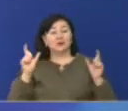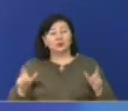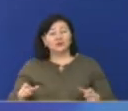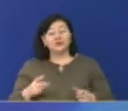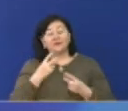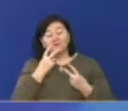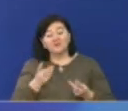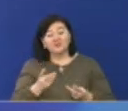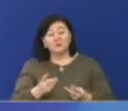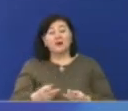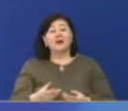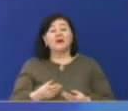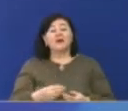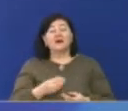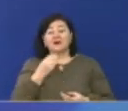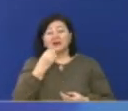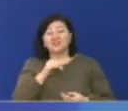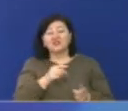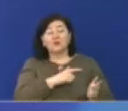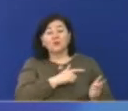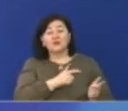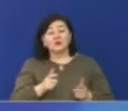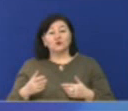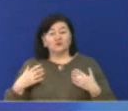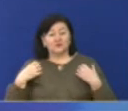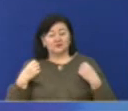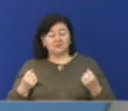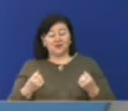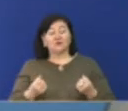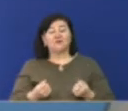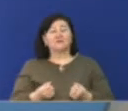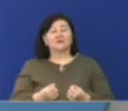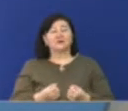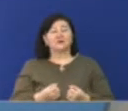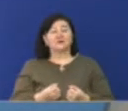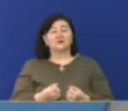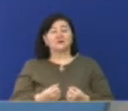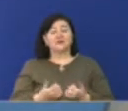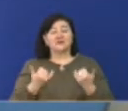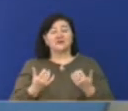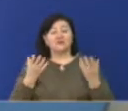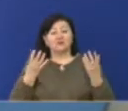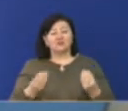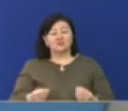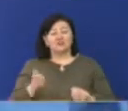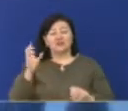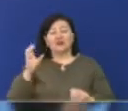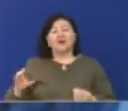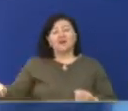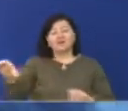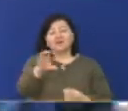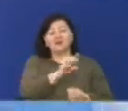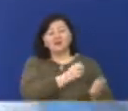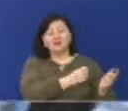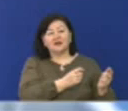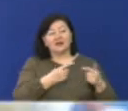группа посетила одно из тренировочных занятий в детско-юношеской спортивной школе. На сегодняшний день в стране создаются все условия для